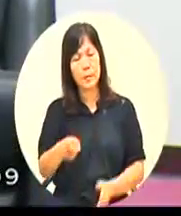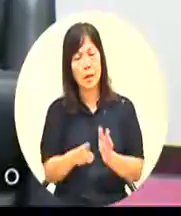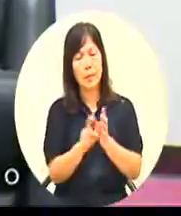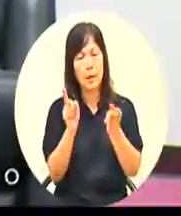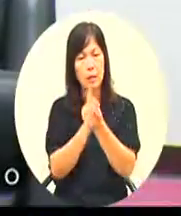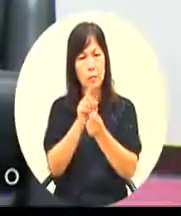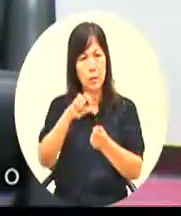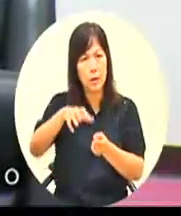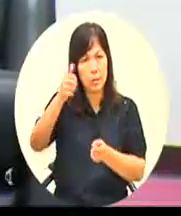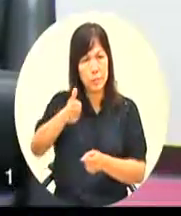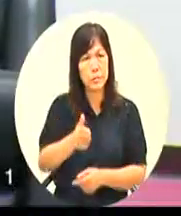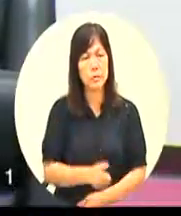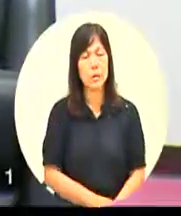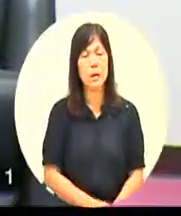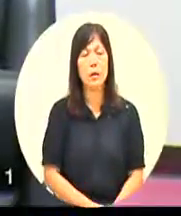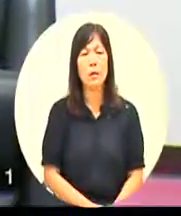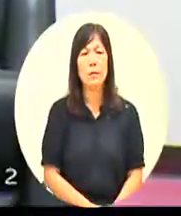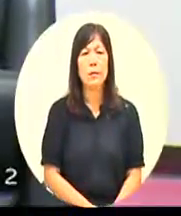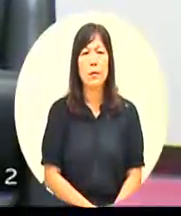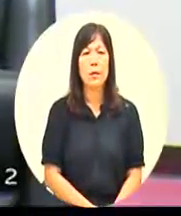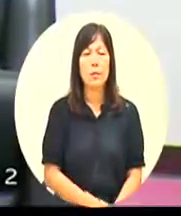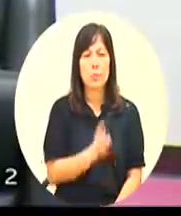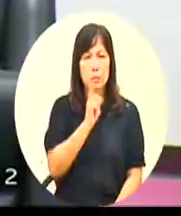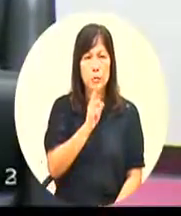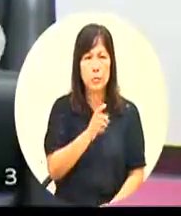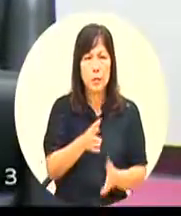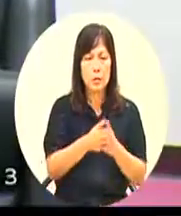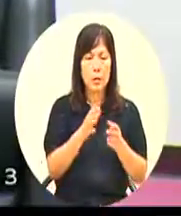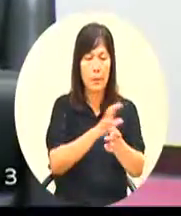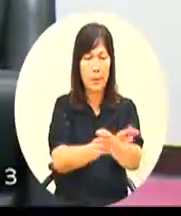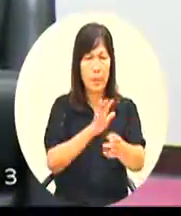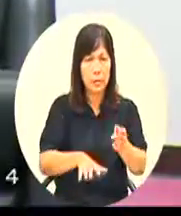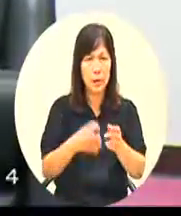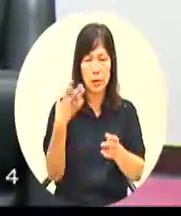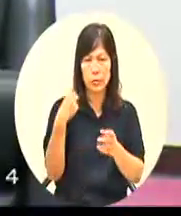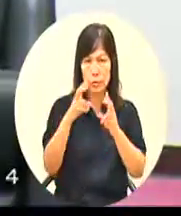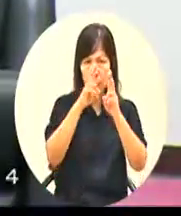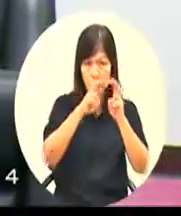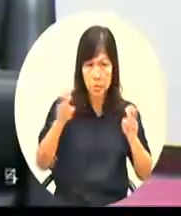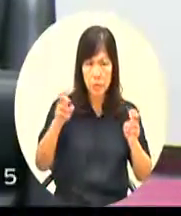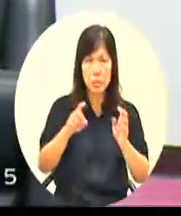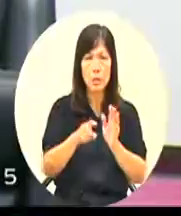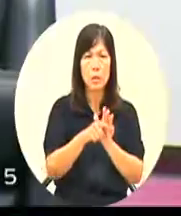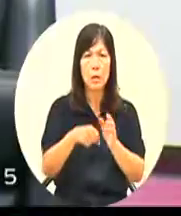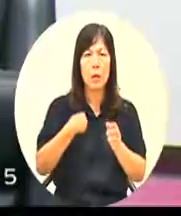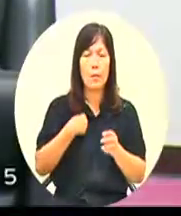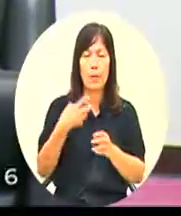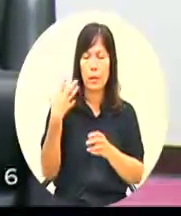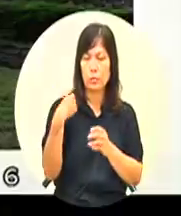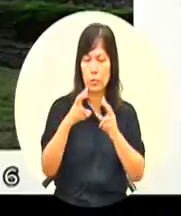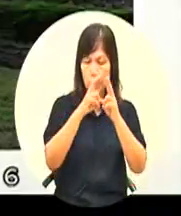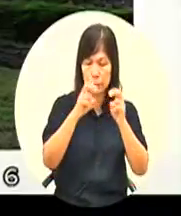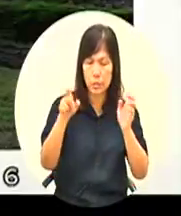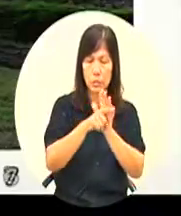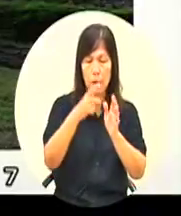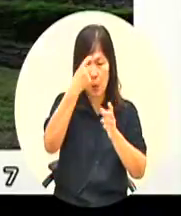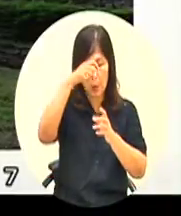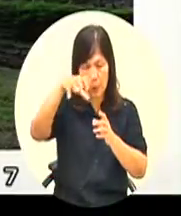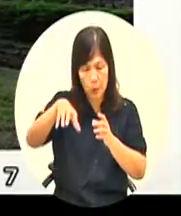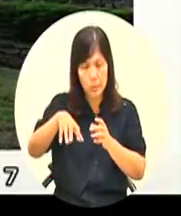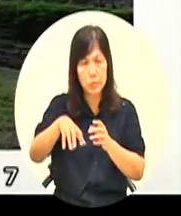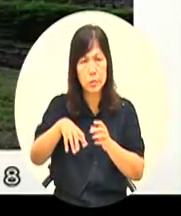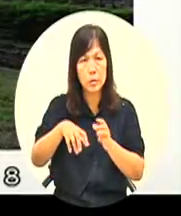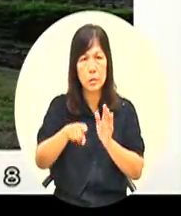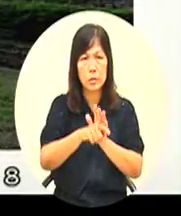长反映一下，就是我们左营旧城，我们左营旧城古迹呢是我们